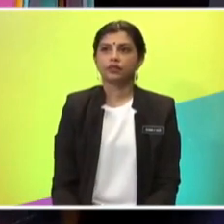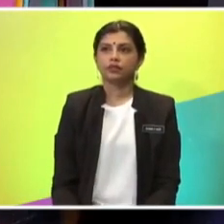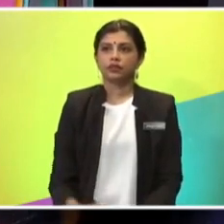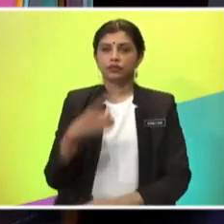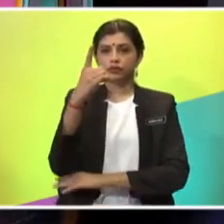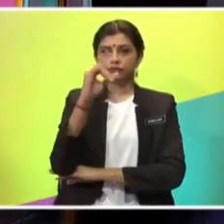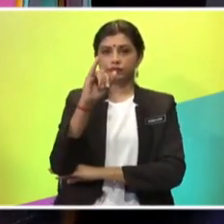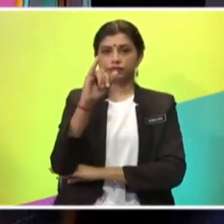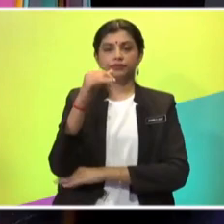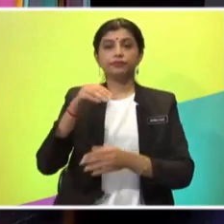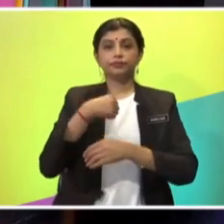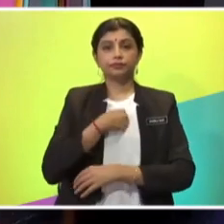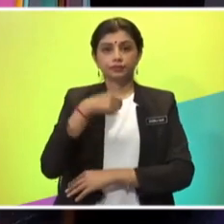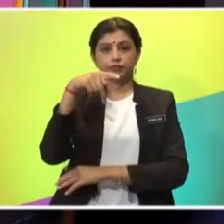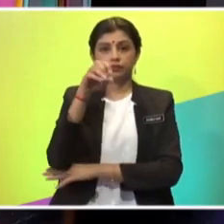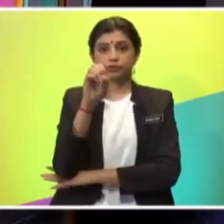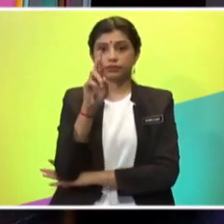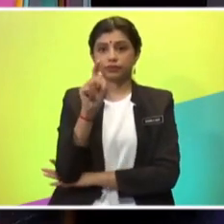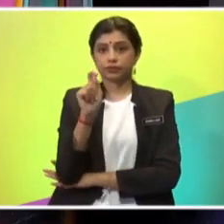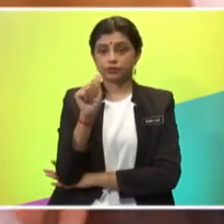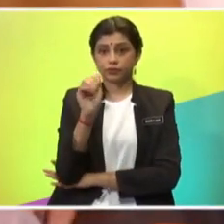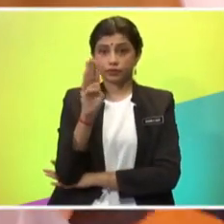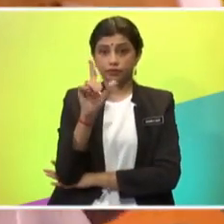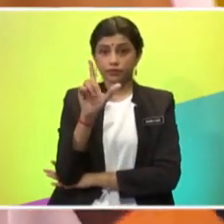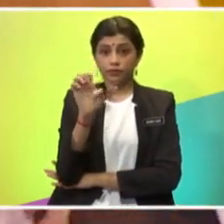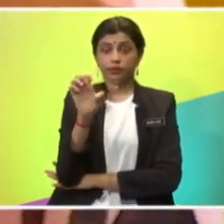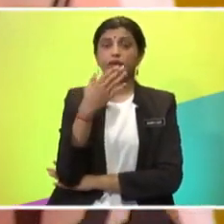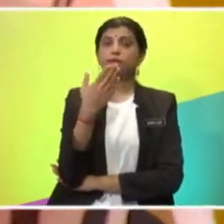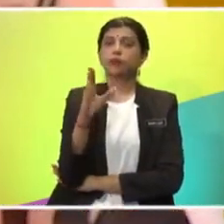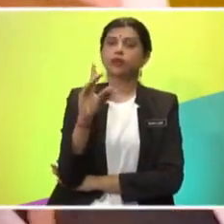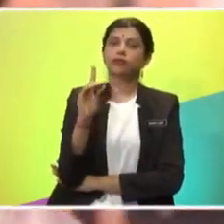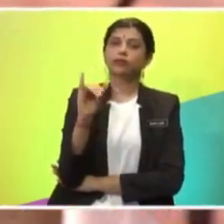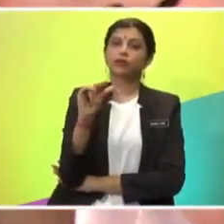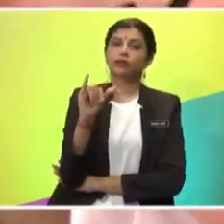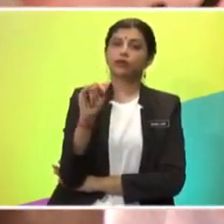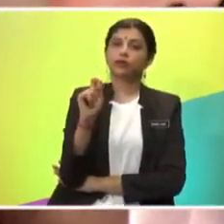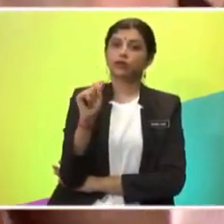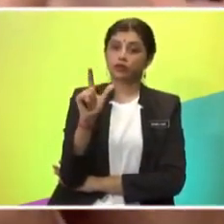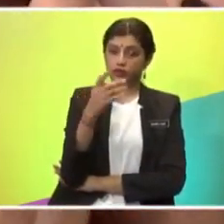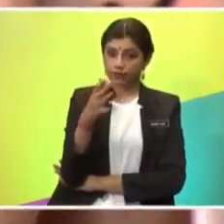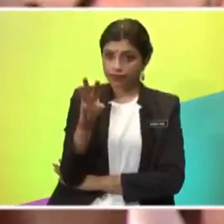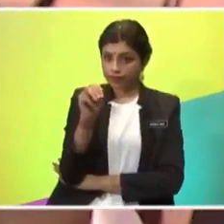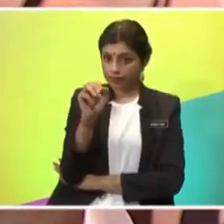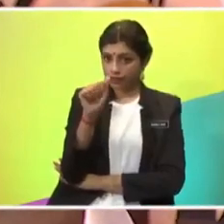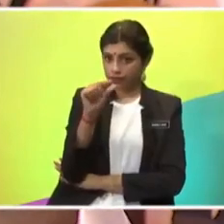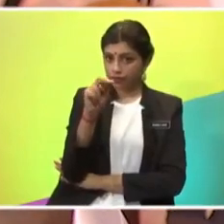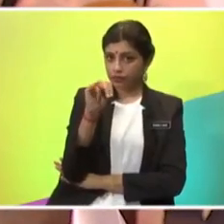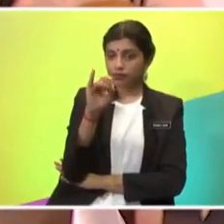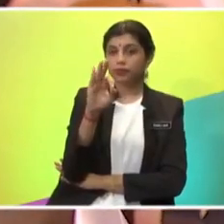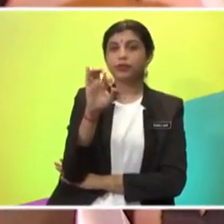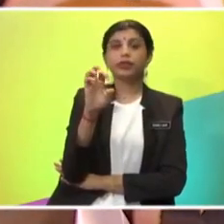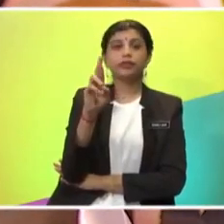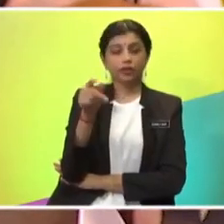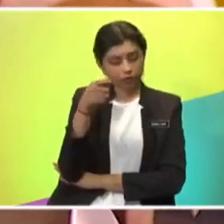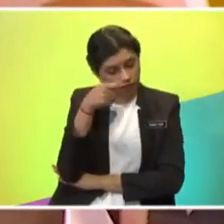sebagai portable digital magnifier. Okey. Digunakan untuk murid masalah